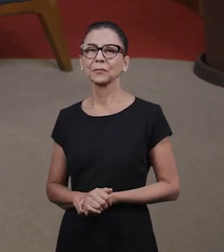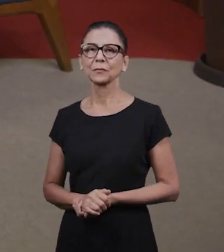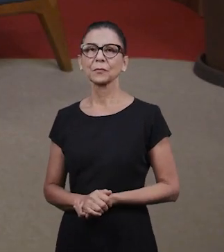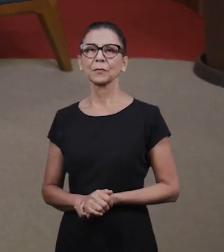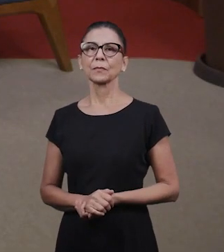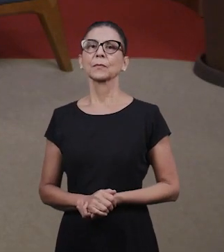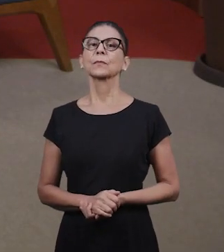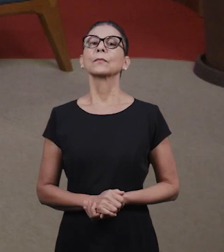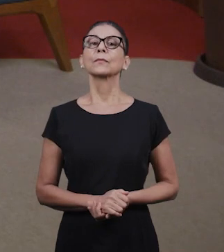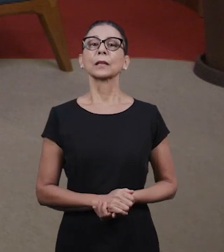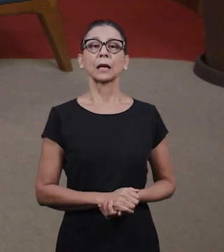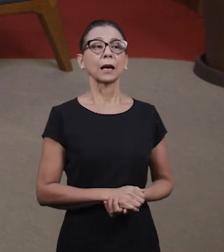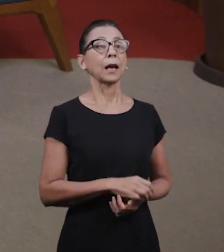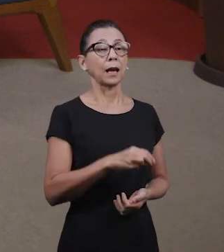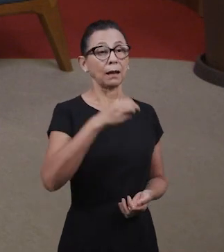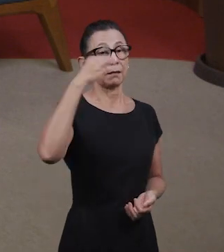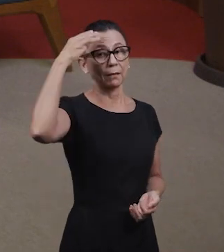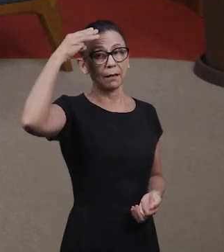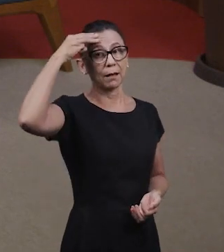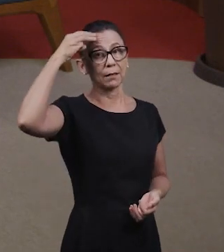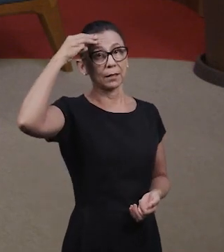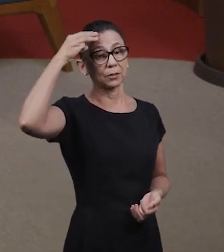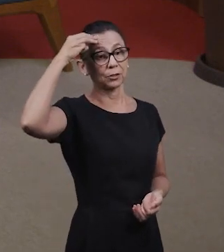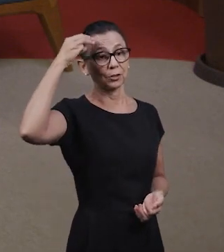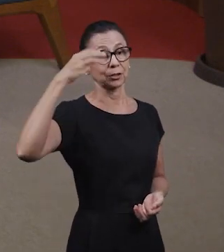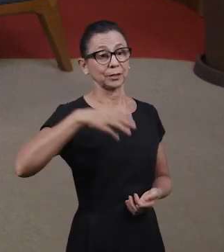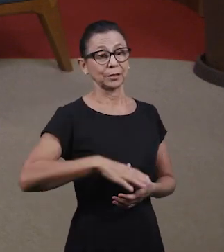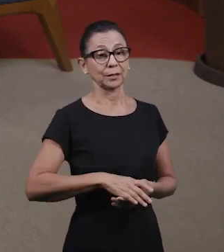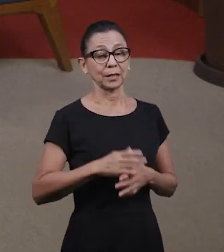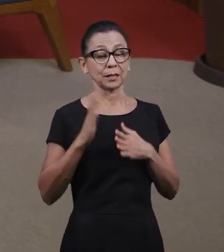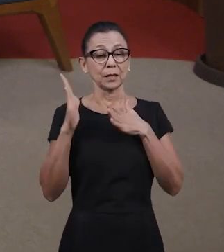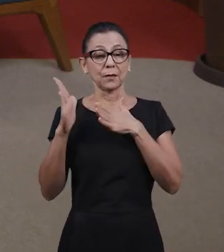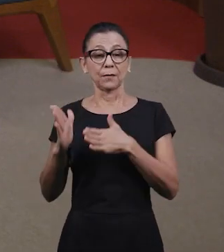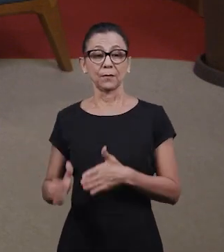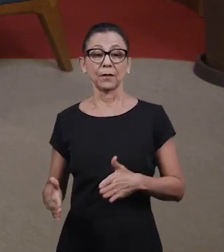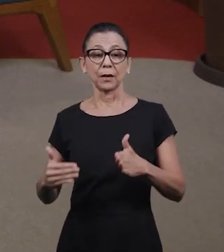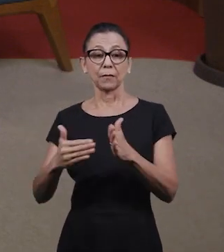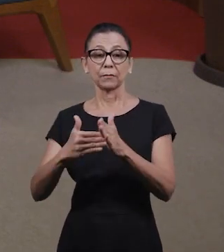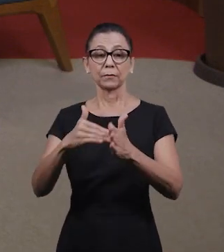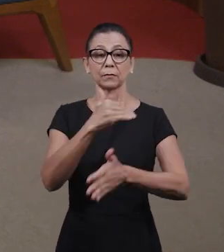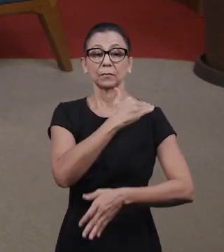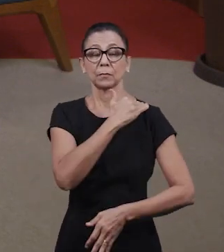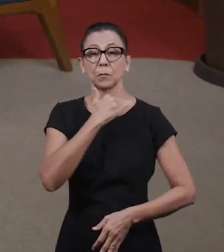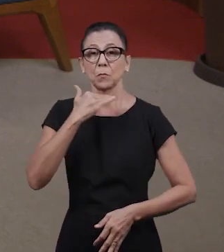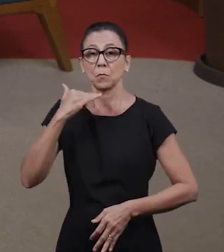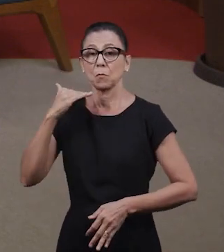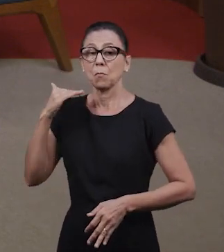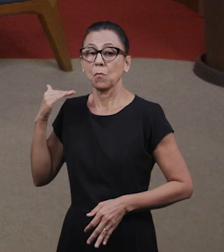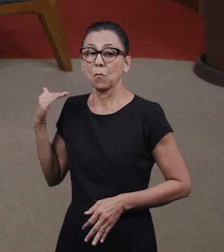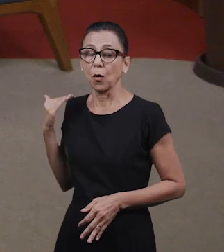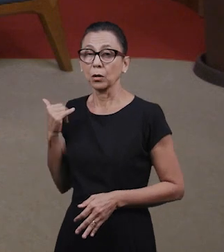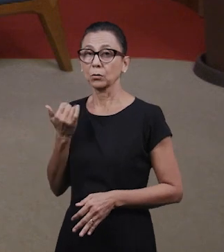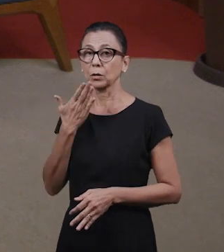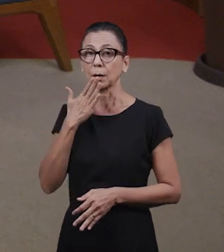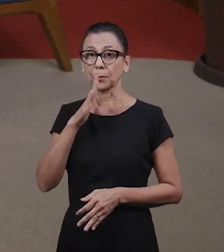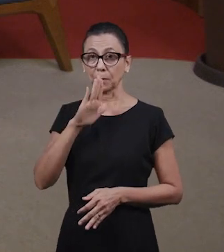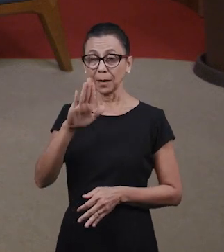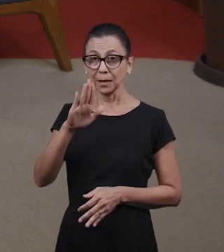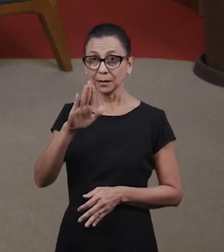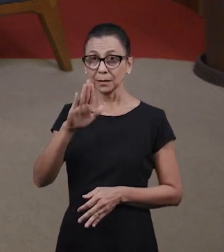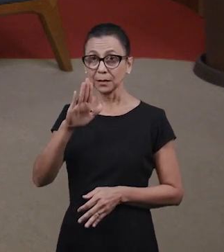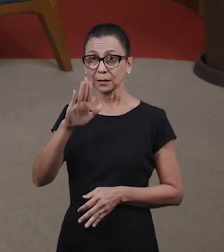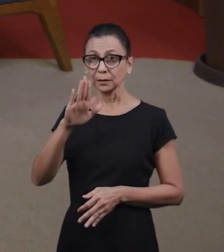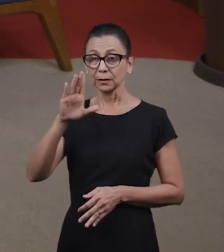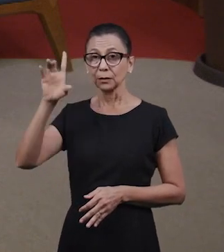en, en participant de ce moment. La parole dit, n'est-ce pas, Alexandre, sois fidèle jusqu'à la mort, et je